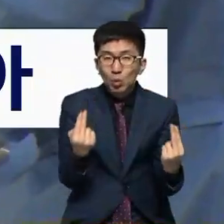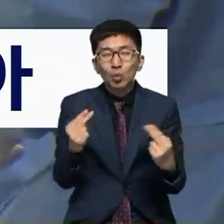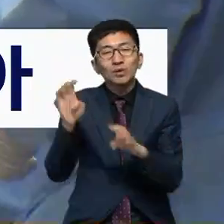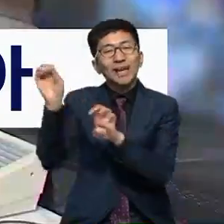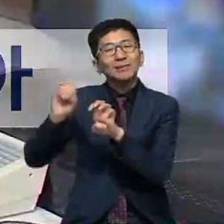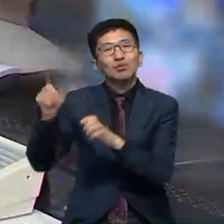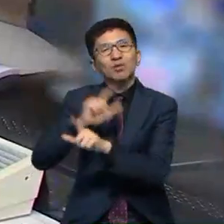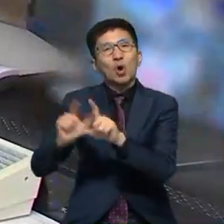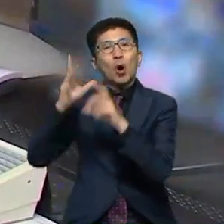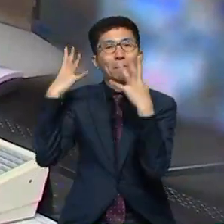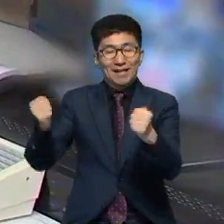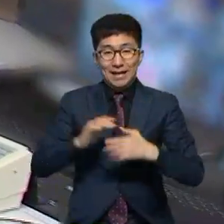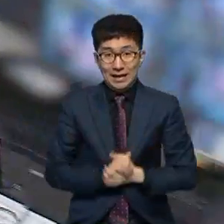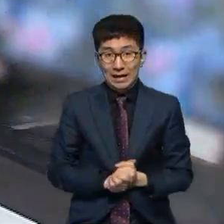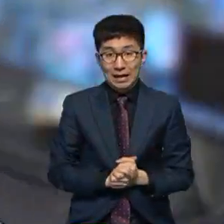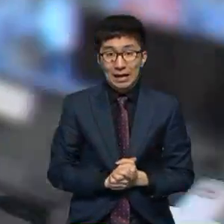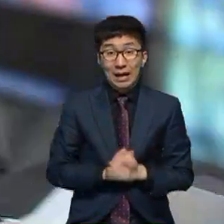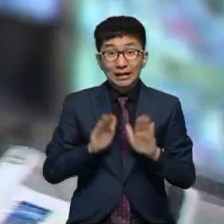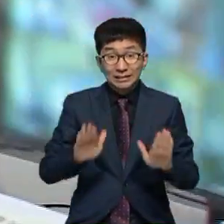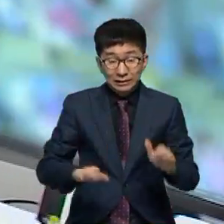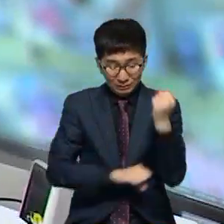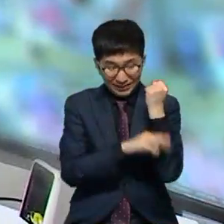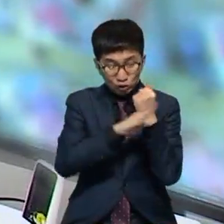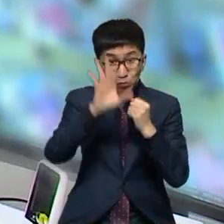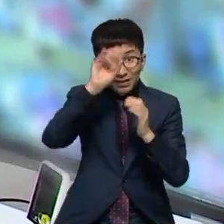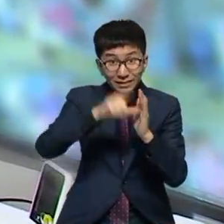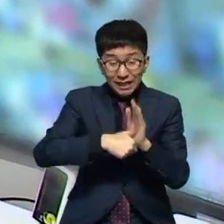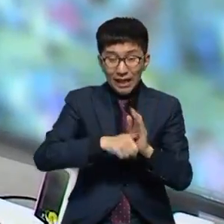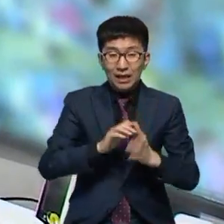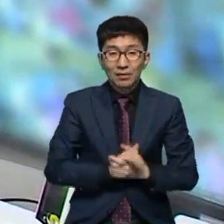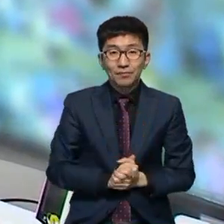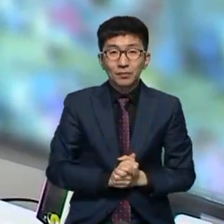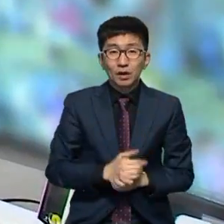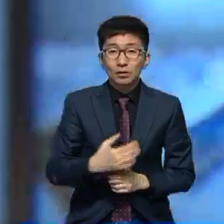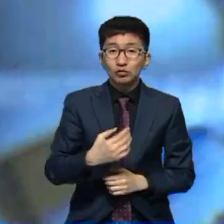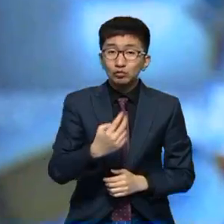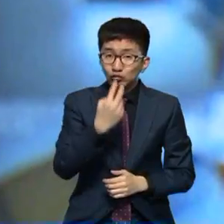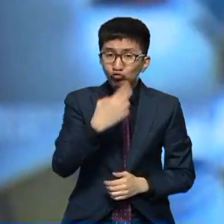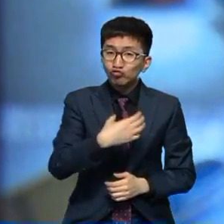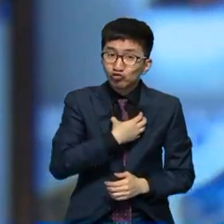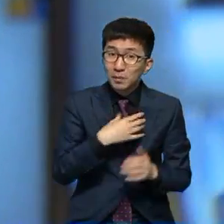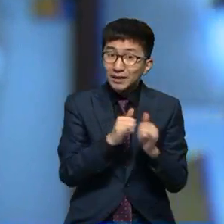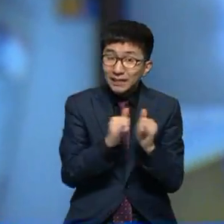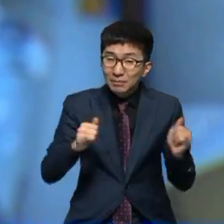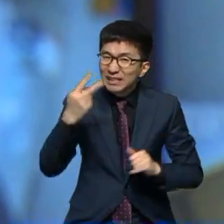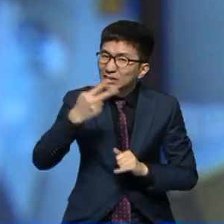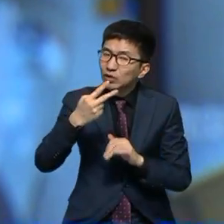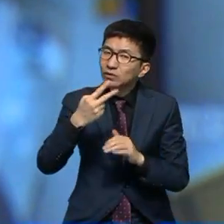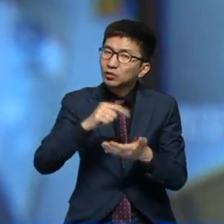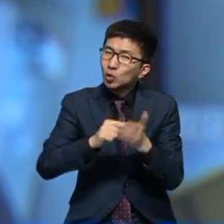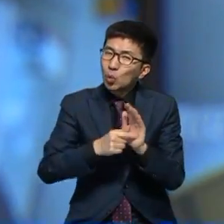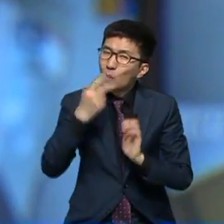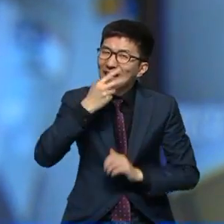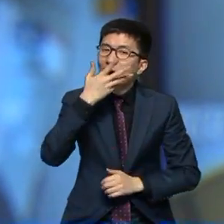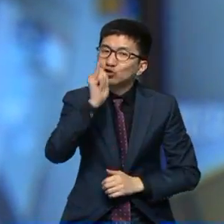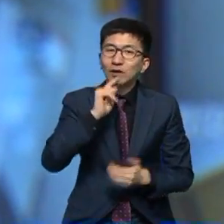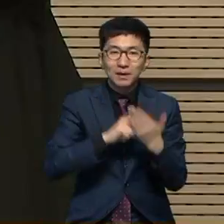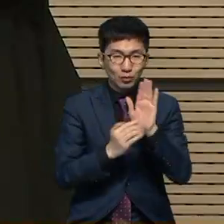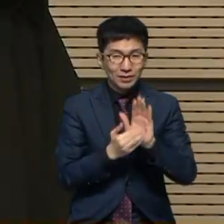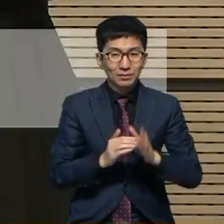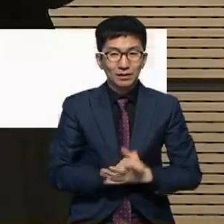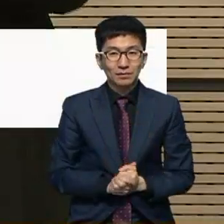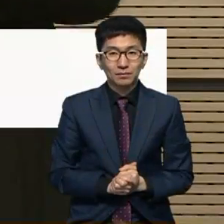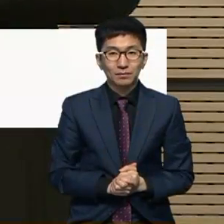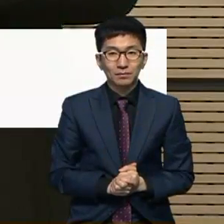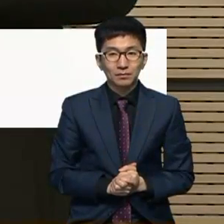규모입니다. 정부는 현재 기준으로 위중증 환자를 2,000명 넘게 관리할 수 있다고 거듭 자신했습니다. 약